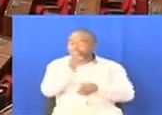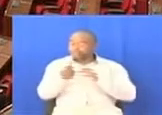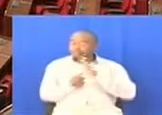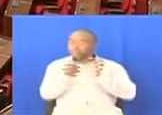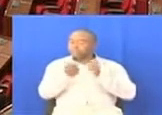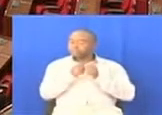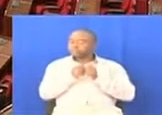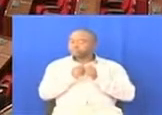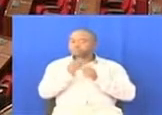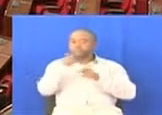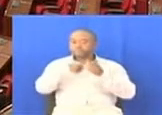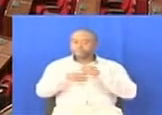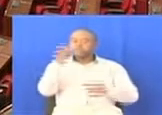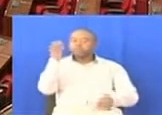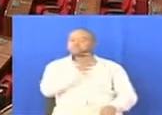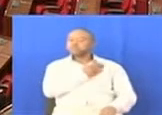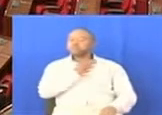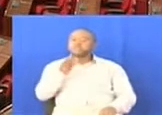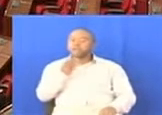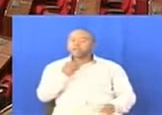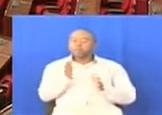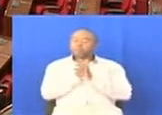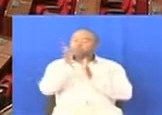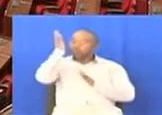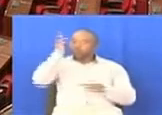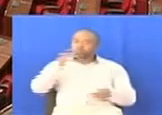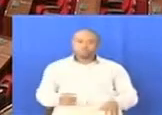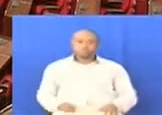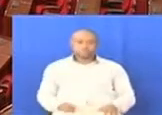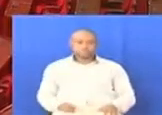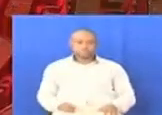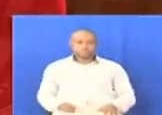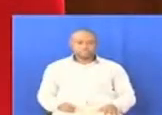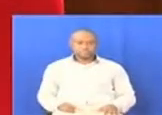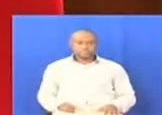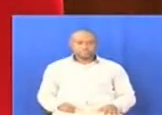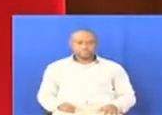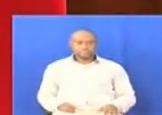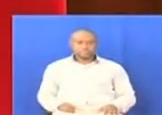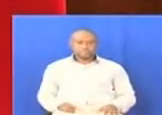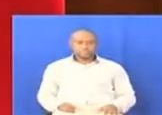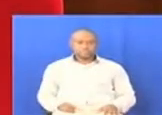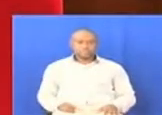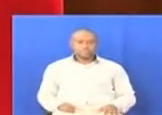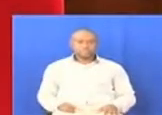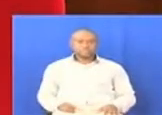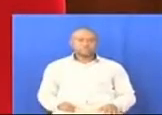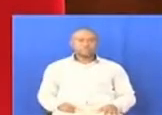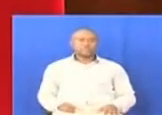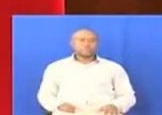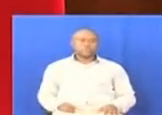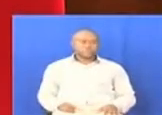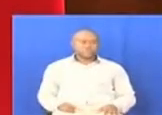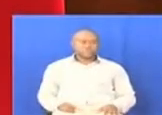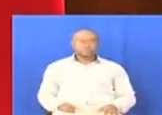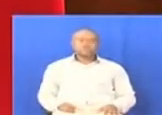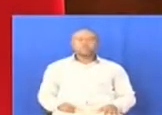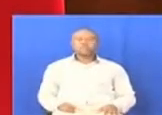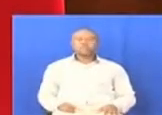kukimbilia kwa Mwenyezi Mungu. Mheshimiwa Spika, jambo lingine, ningetoa wito kwa Mheshimiwa